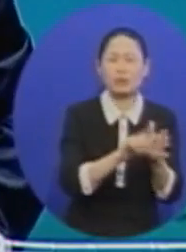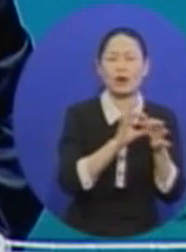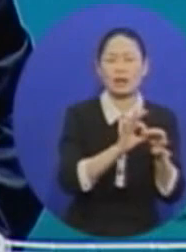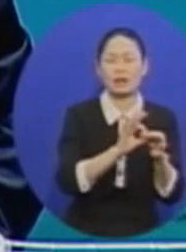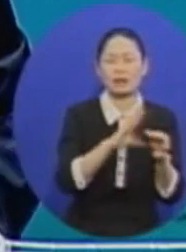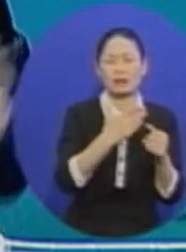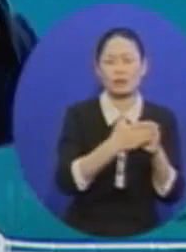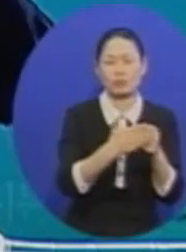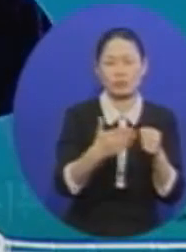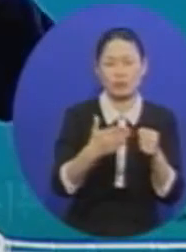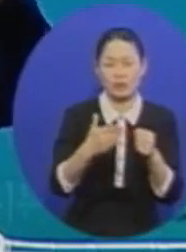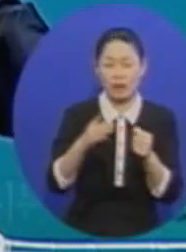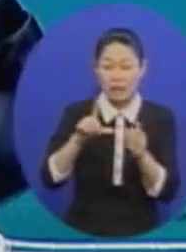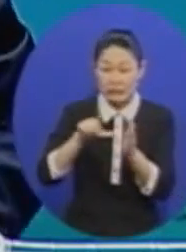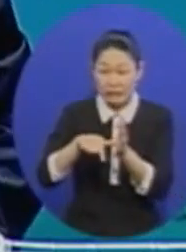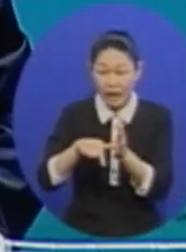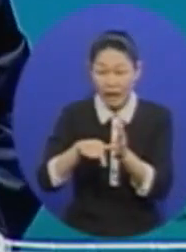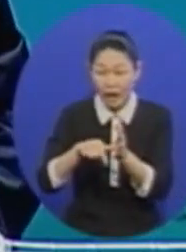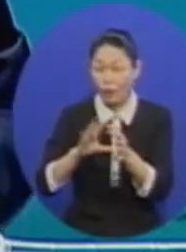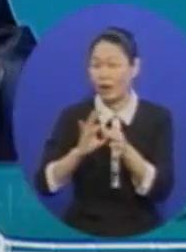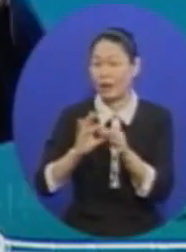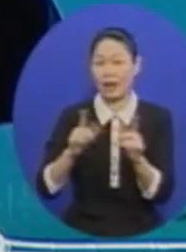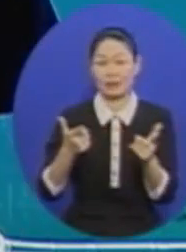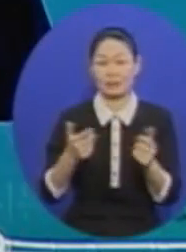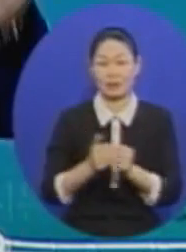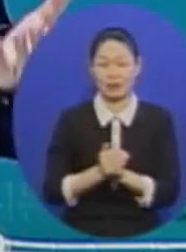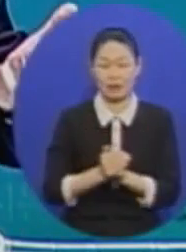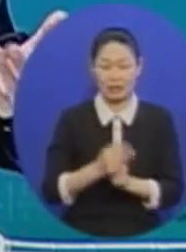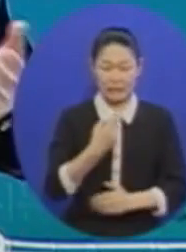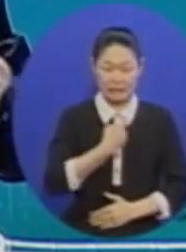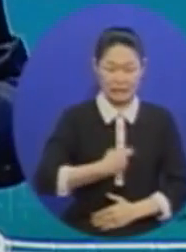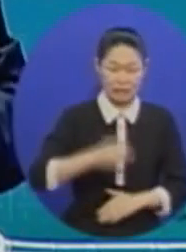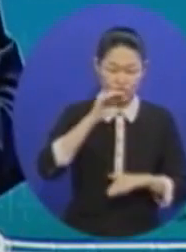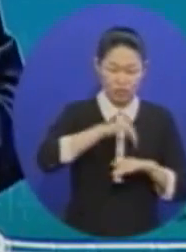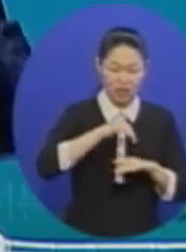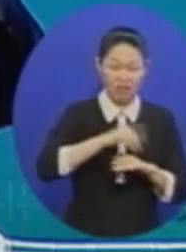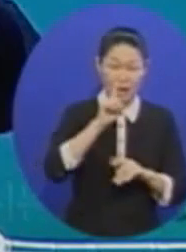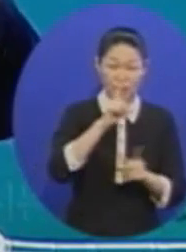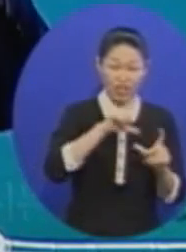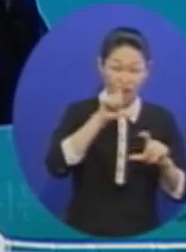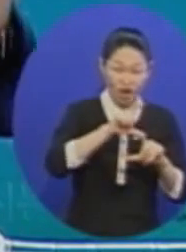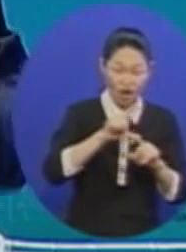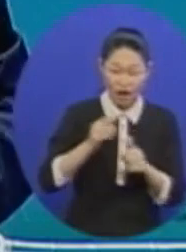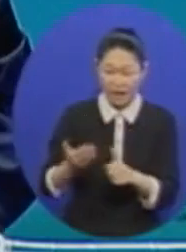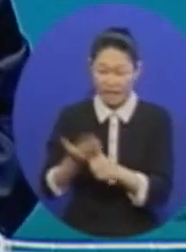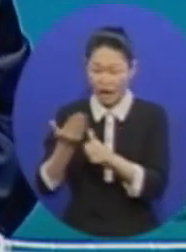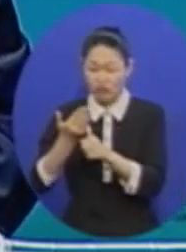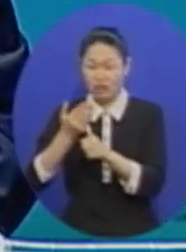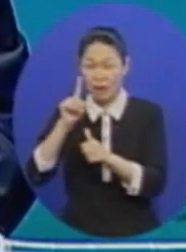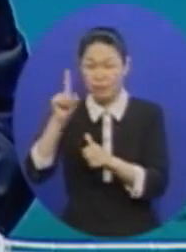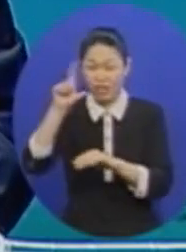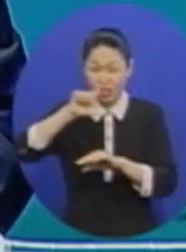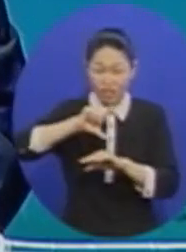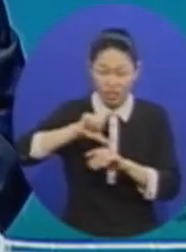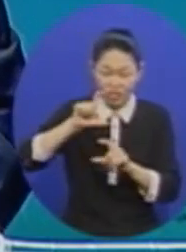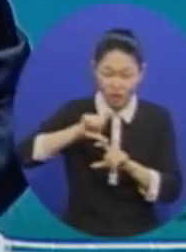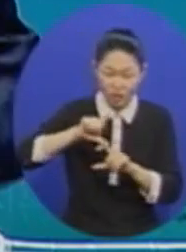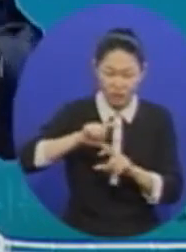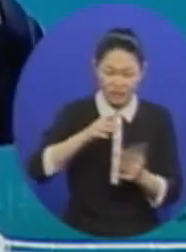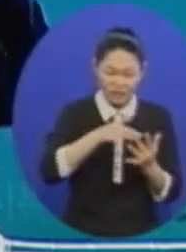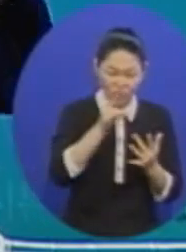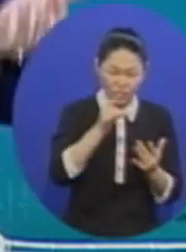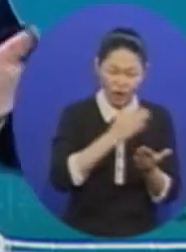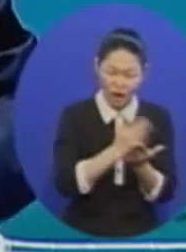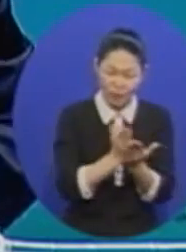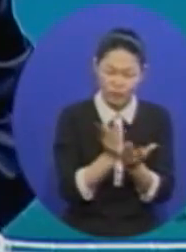그렇습니다 시간과 관련된 게 아니에요 제자훈련 한번 더 받아야 되고 양육 또 한번 더 받아야 되고 선택과